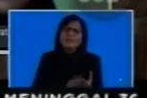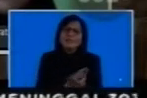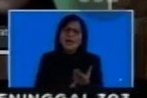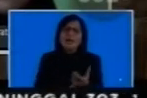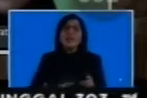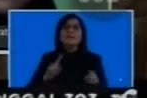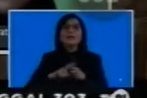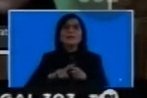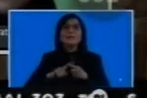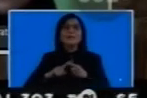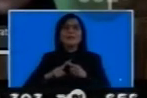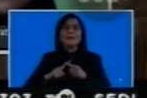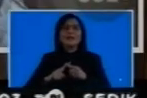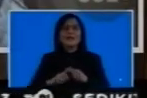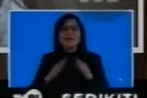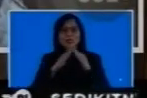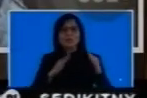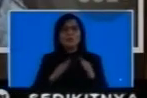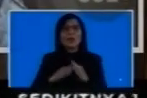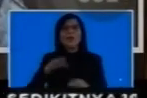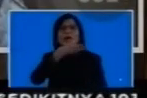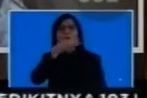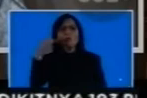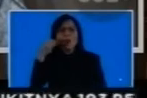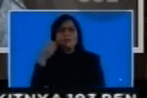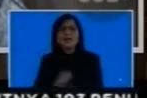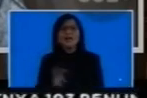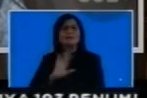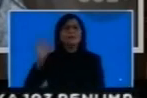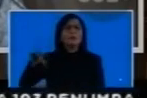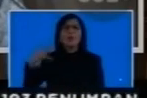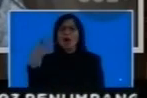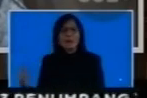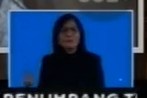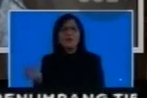di kompleks yang sedang berpuasa. Mereka tidak bisa mudik melihat kakak nenek dan